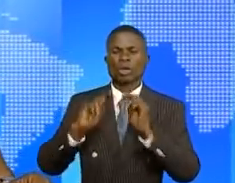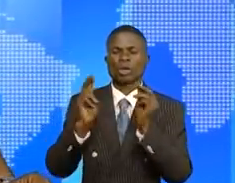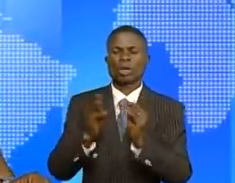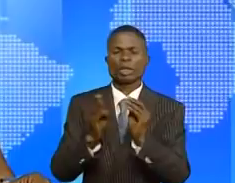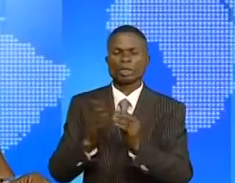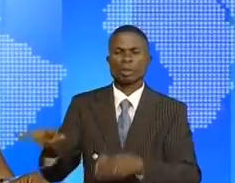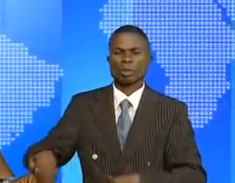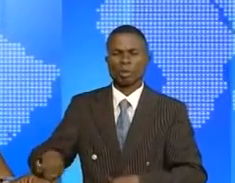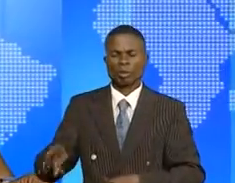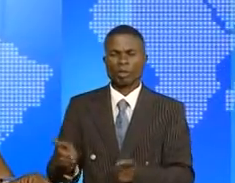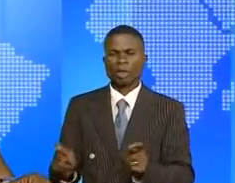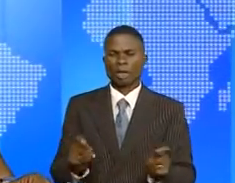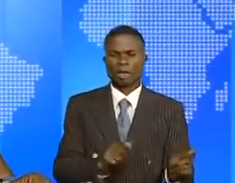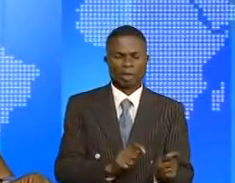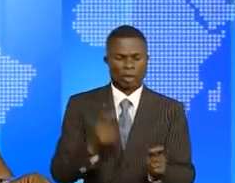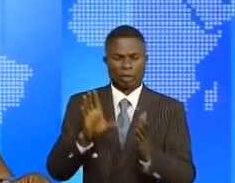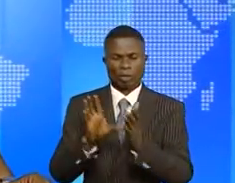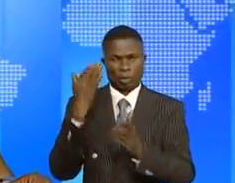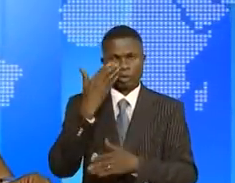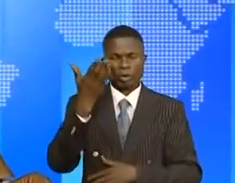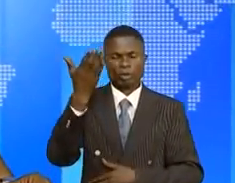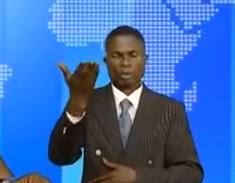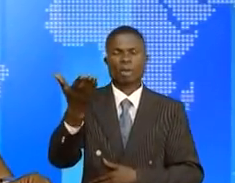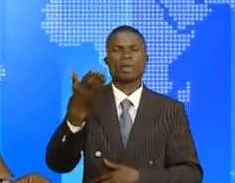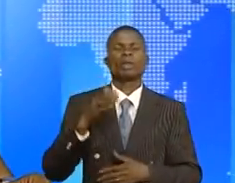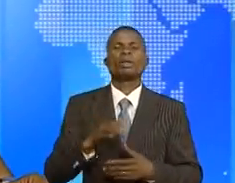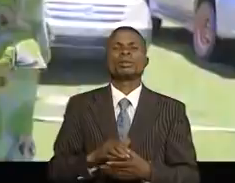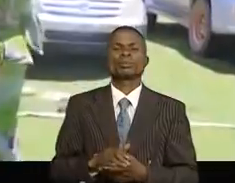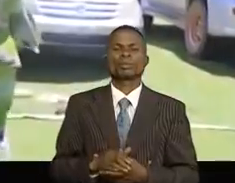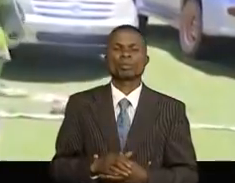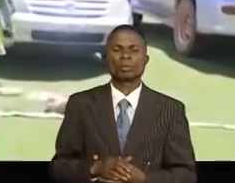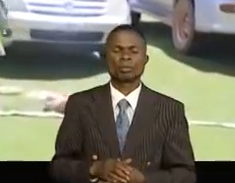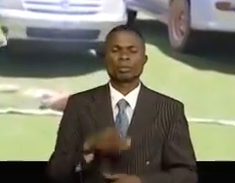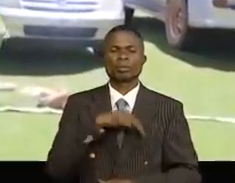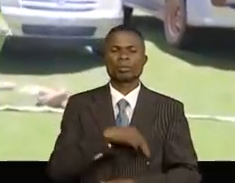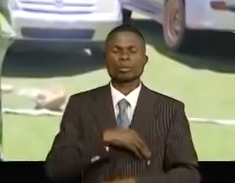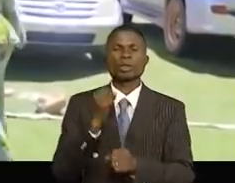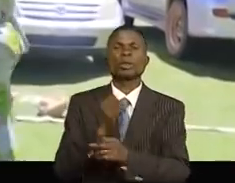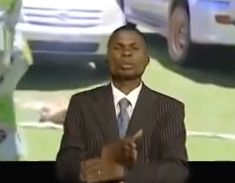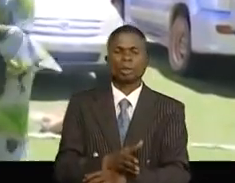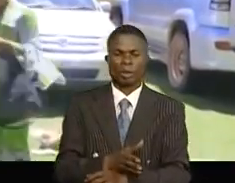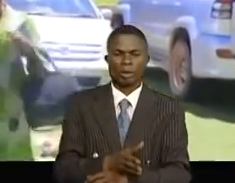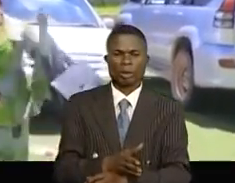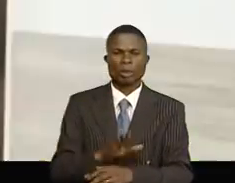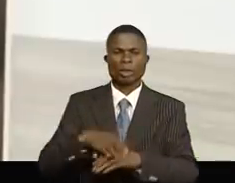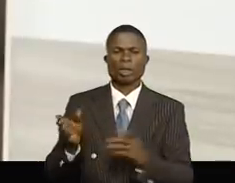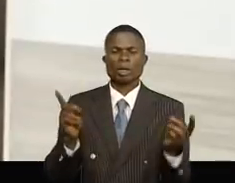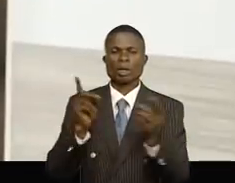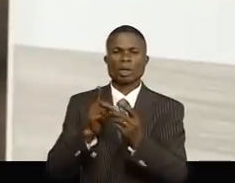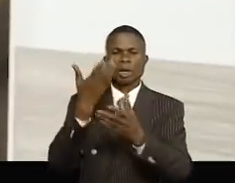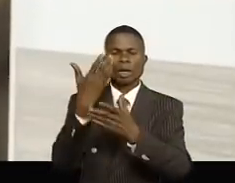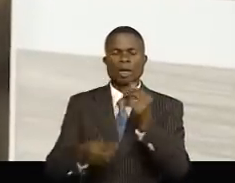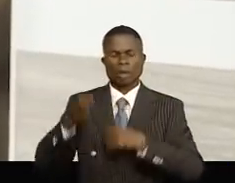délibérant. Sandra Nyangui nous en dit long dans ses reportages. C'est une mission accomplie. Après un rendez-vous manqué,